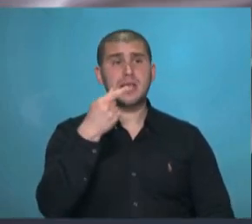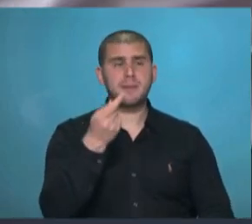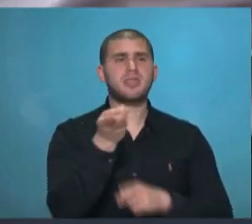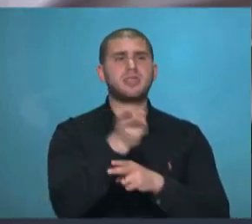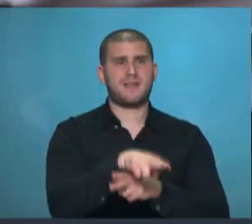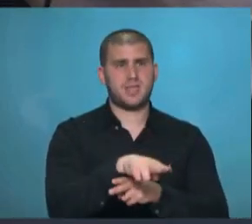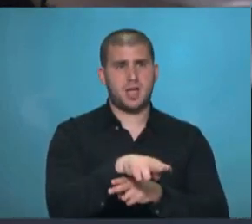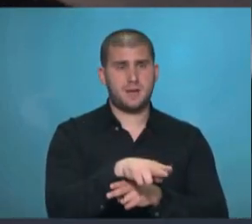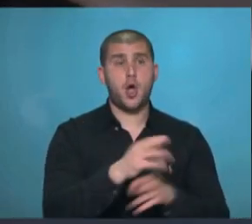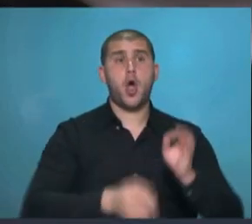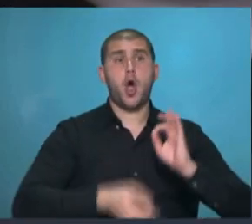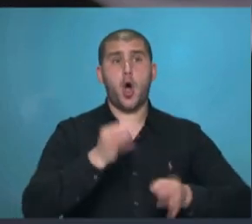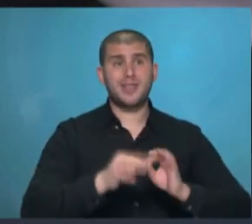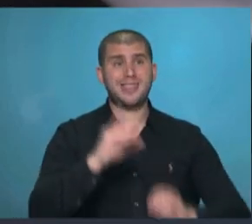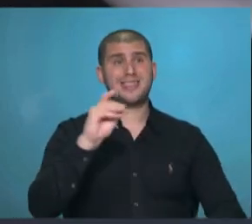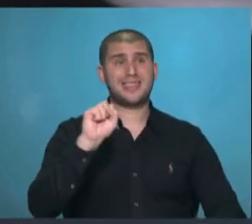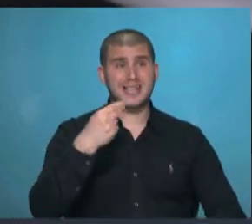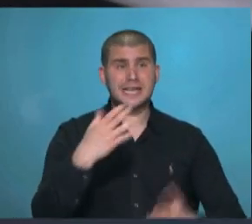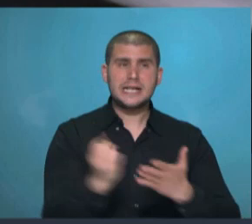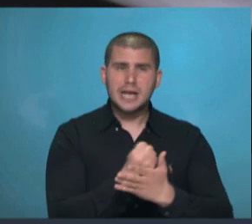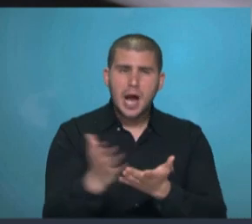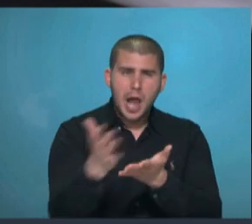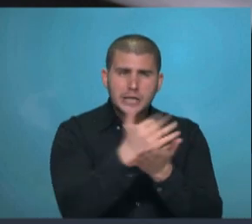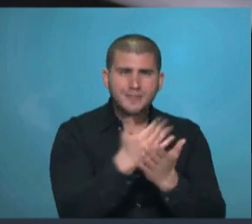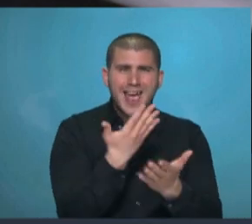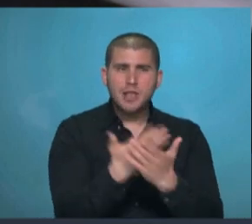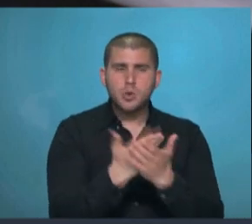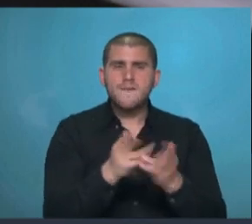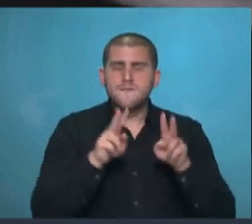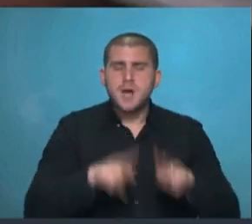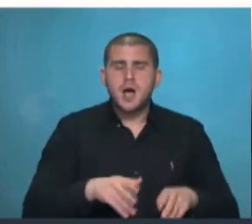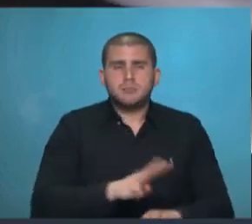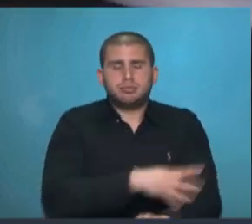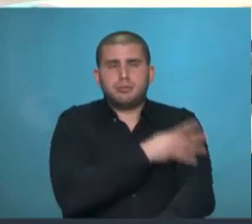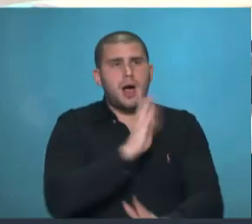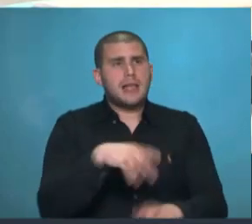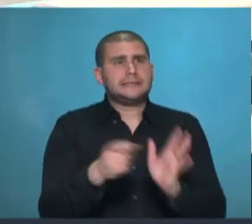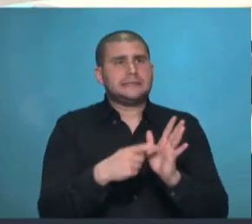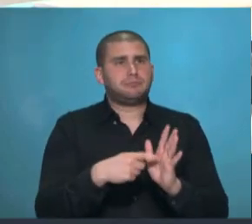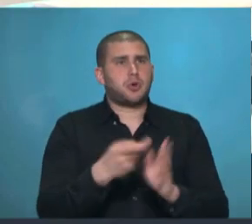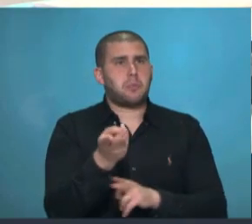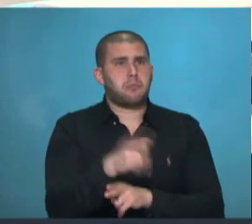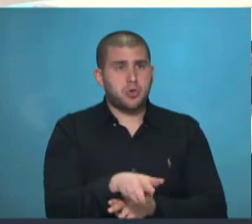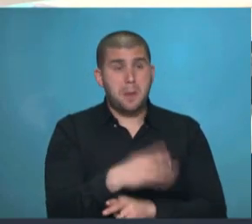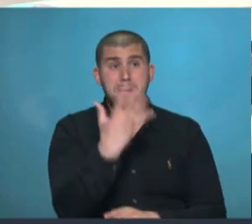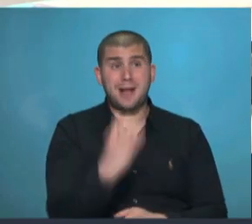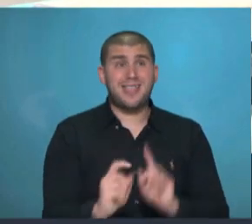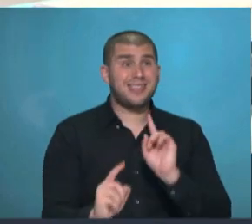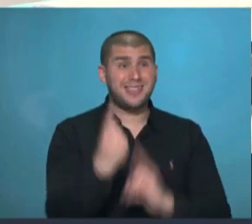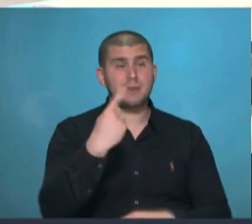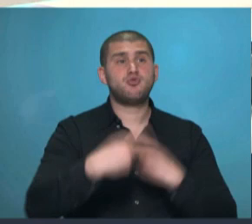לעולמו, ועורך הדין דסה הצליח לאסוף עדויות מצמררות על אודות נסיבות מותו. בהקלטה נדירה